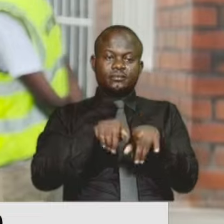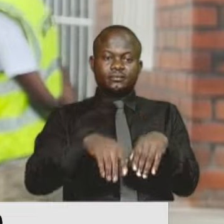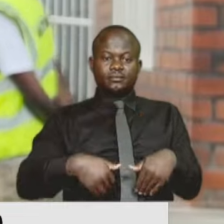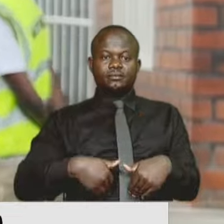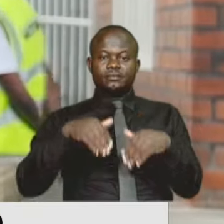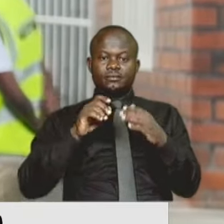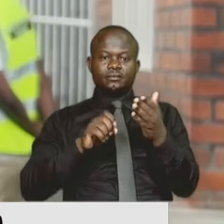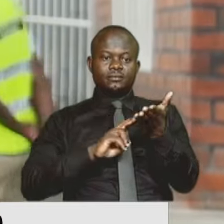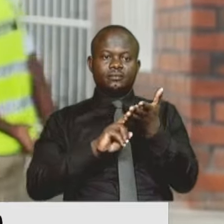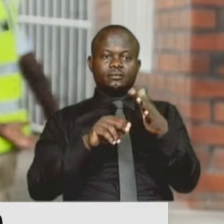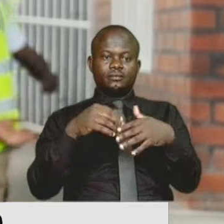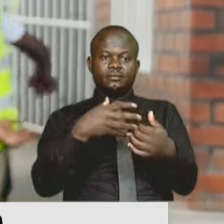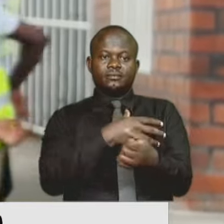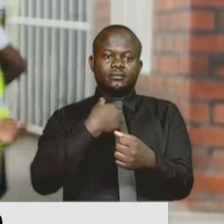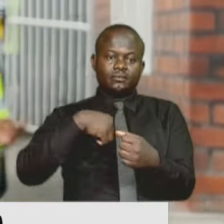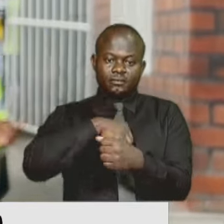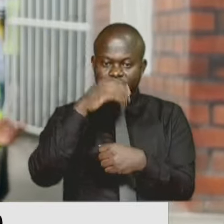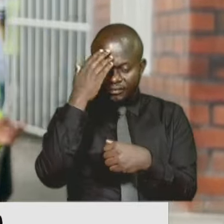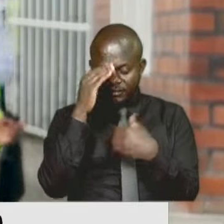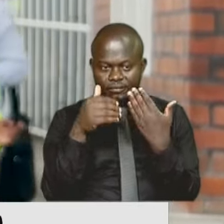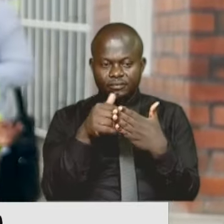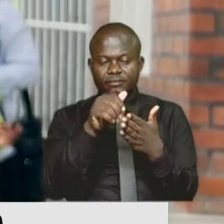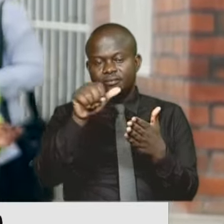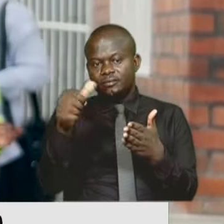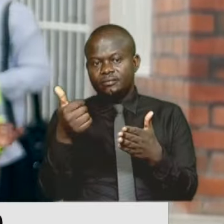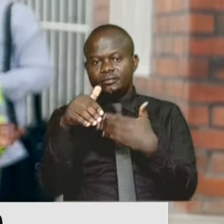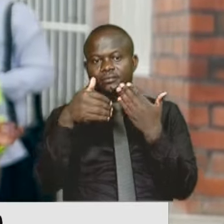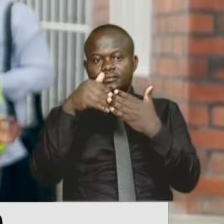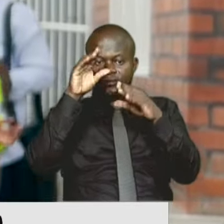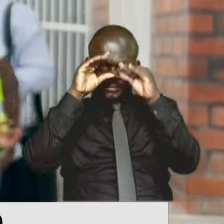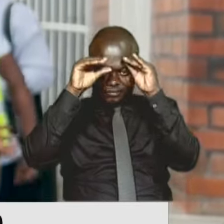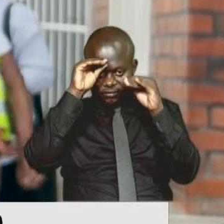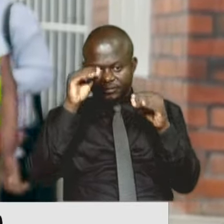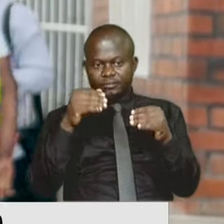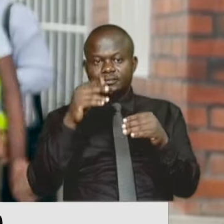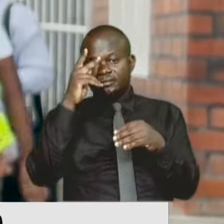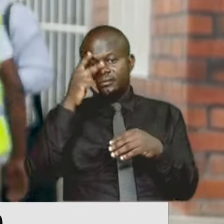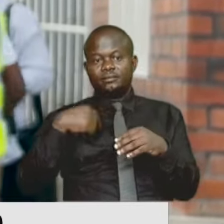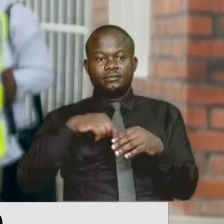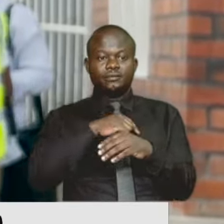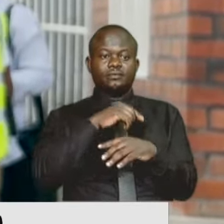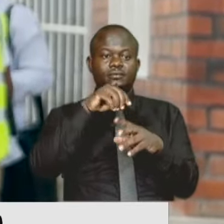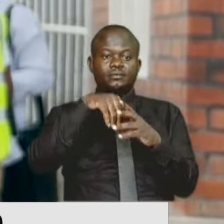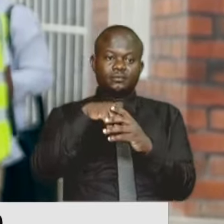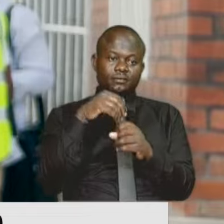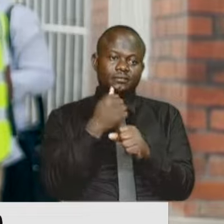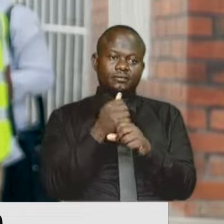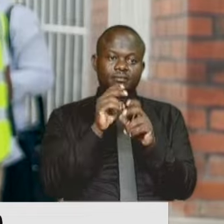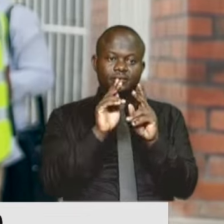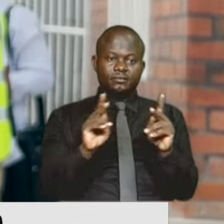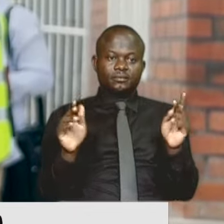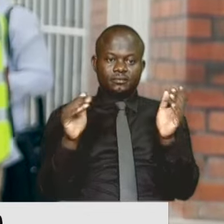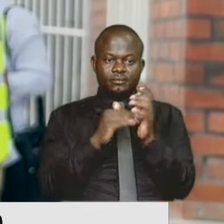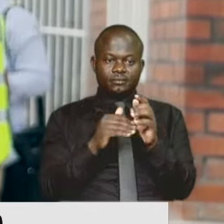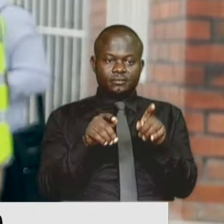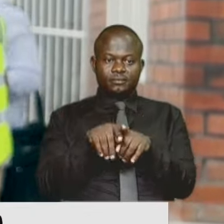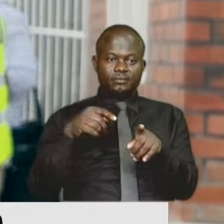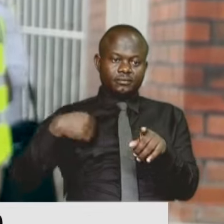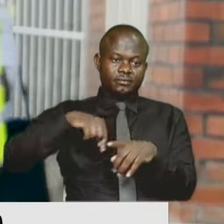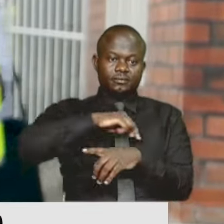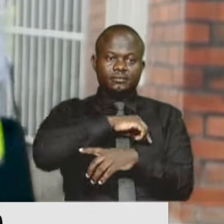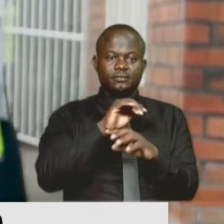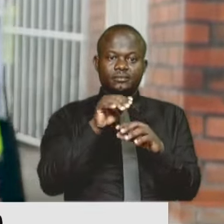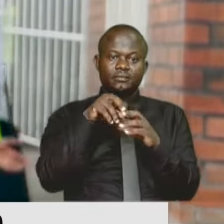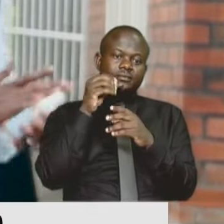zacu kugira ngo haba barumuna bacu bari ku ishuri bige neza, haba ababyeyi bacu bajye mu kazi amahoro, bagaruke natwe basize mu rugo